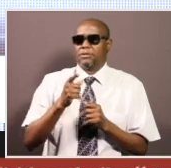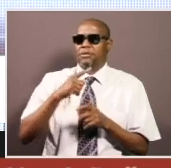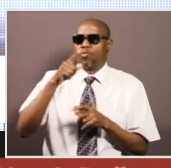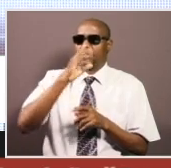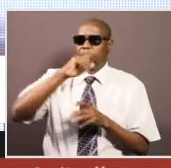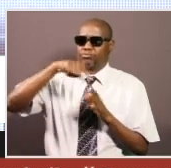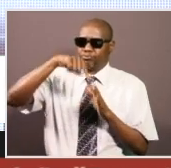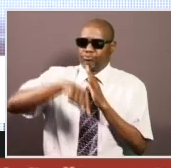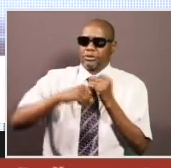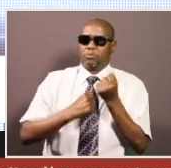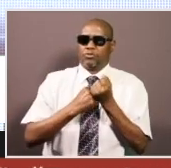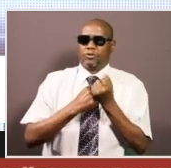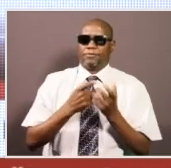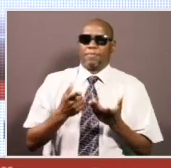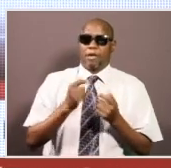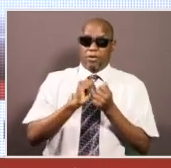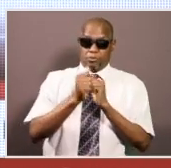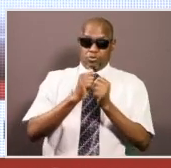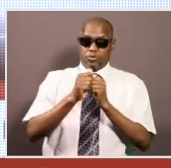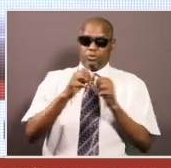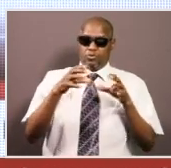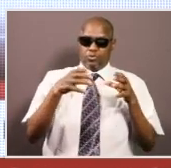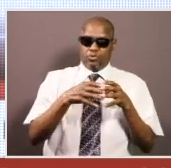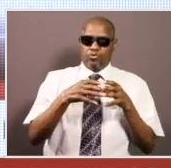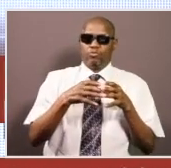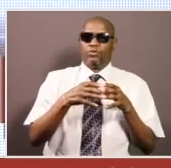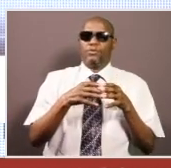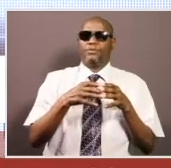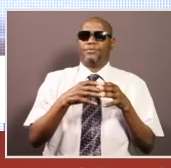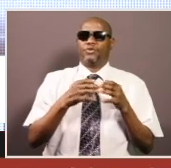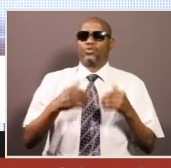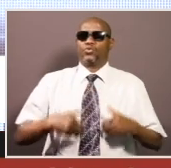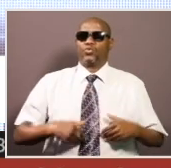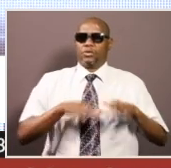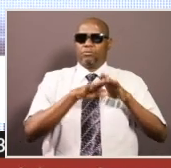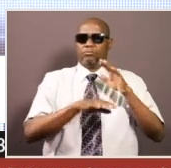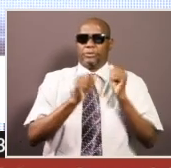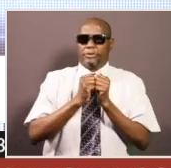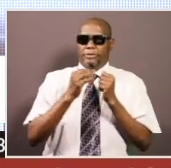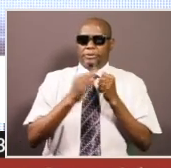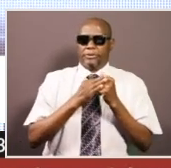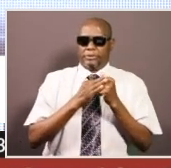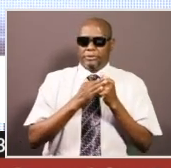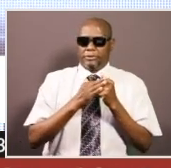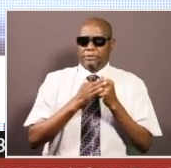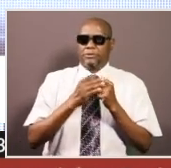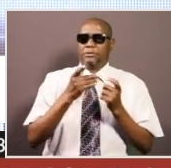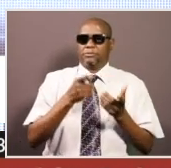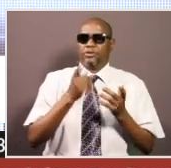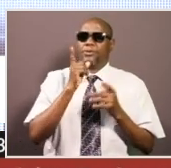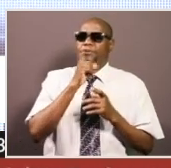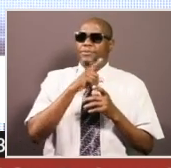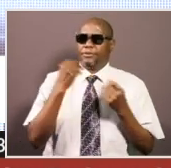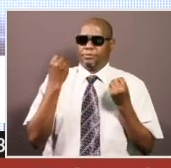Na michezoni ni kwamba timu ya taifa vijana walio na umri wa chini ya miaka 18 Junior Stars inaimarisha mazoezi yao